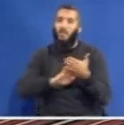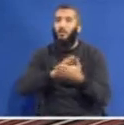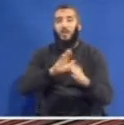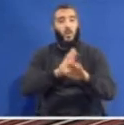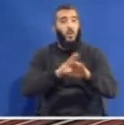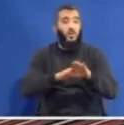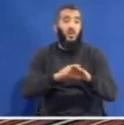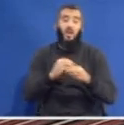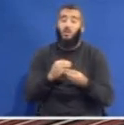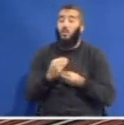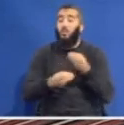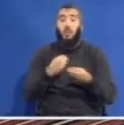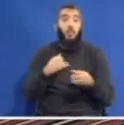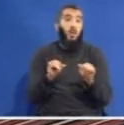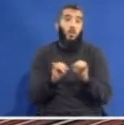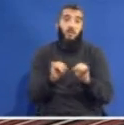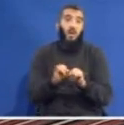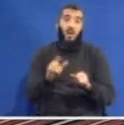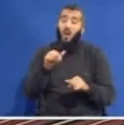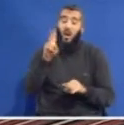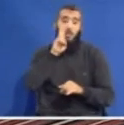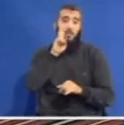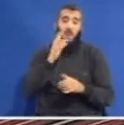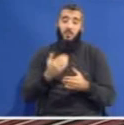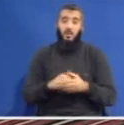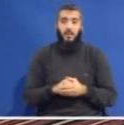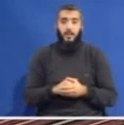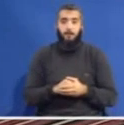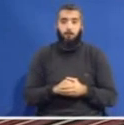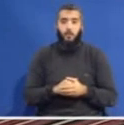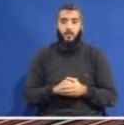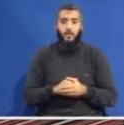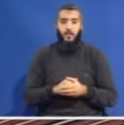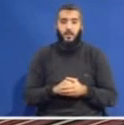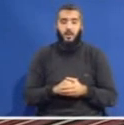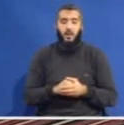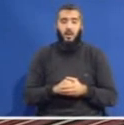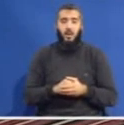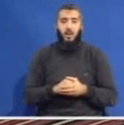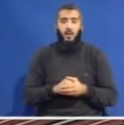والله. ان شاء الله. واضح ان شاء الله. واضح يا محمد. هذه راهي من